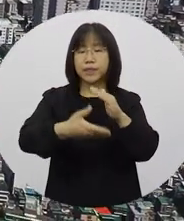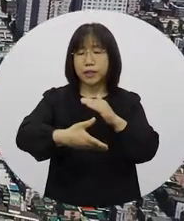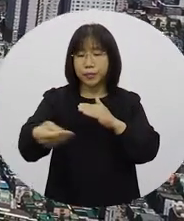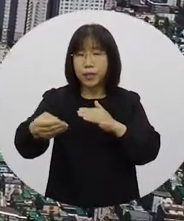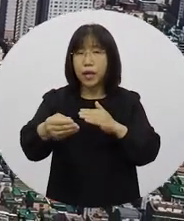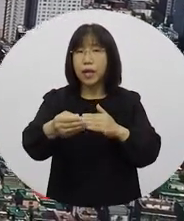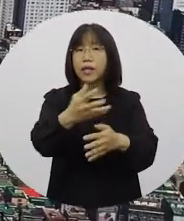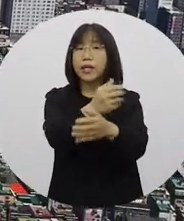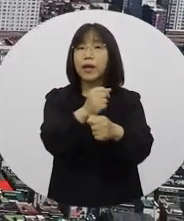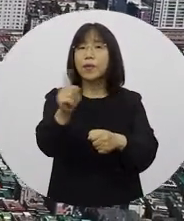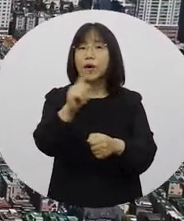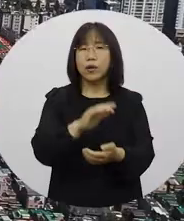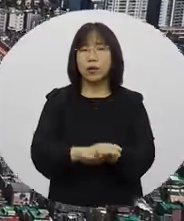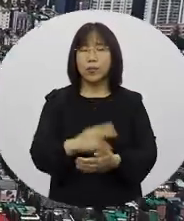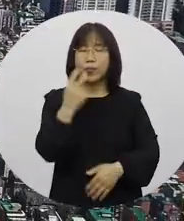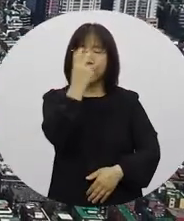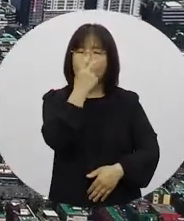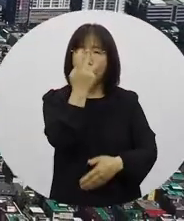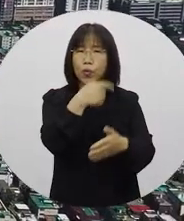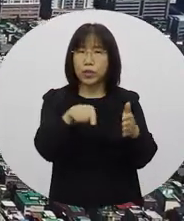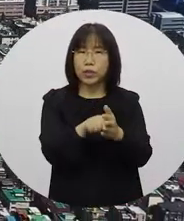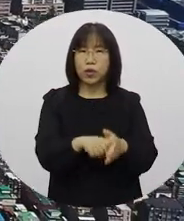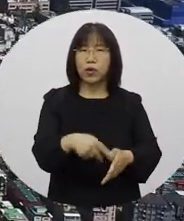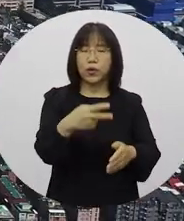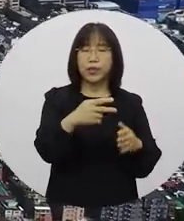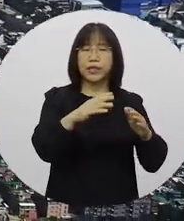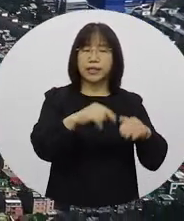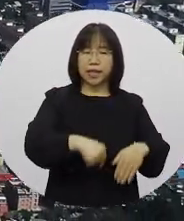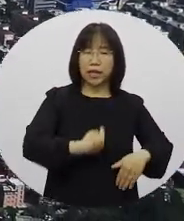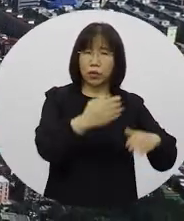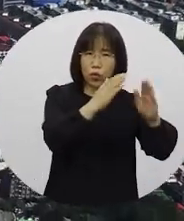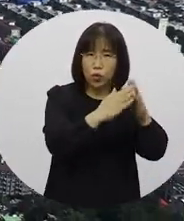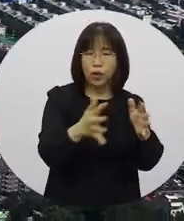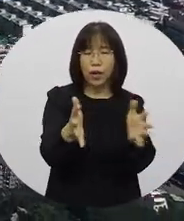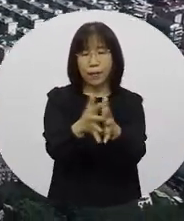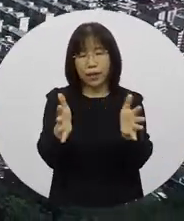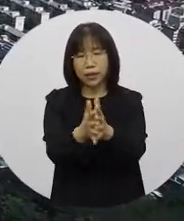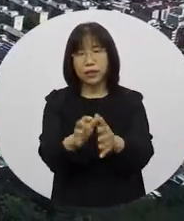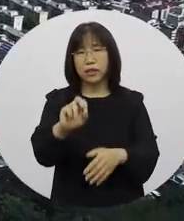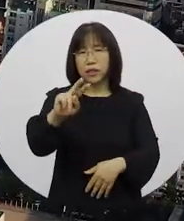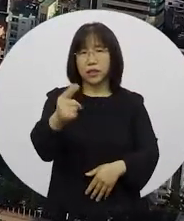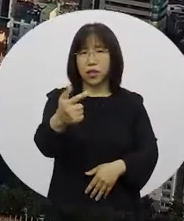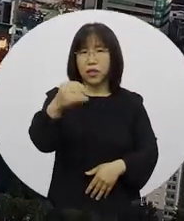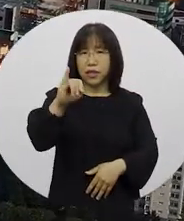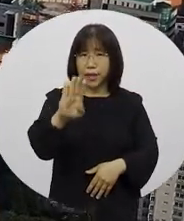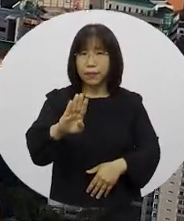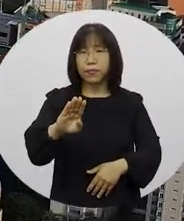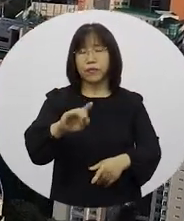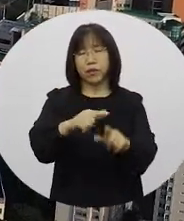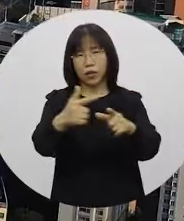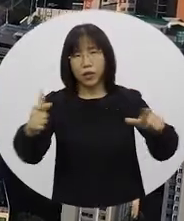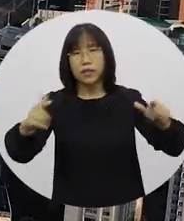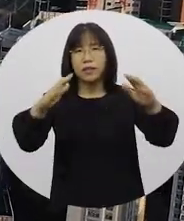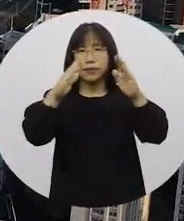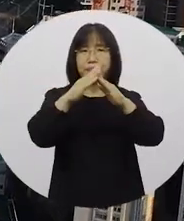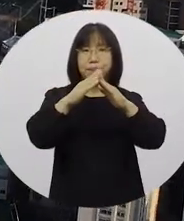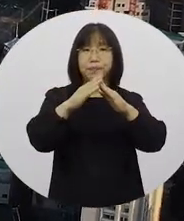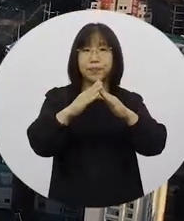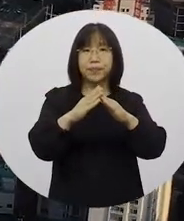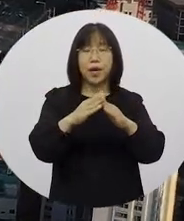주택임대차 신고제 는 주택임대차보호법상 단독 인 아파트 연립 다세대 등 주택이 대상이며